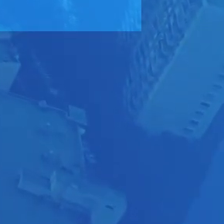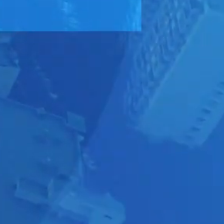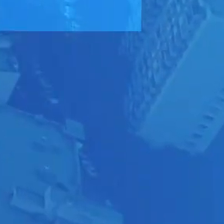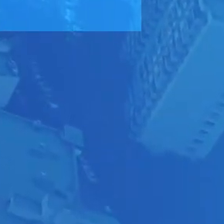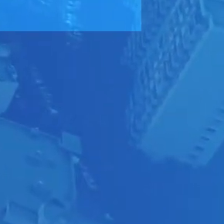진합니다